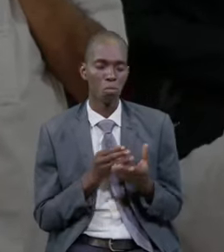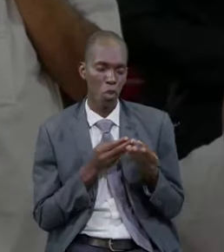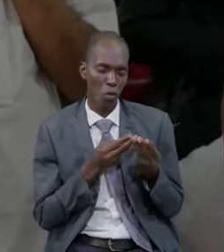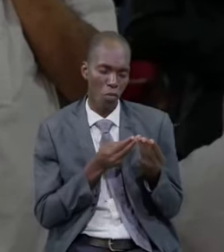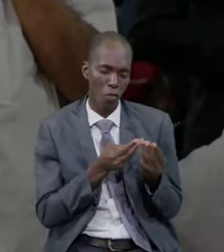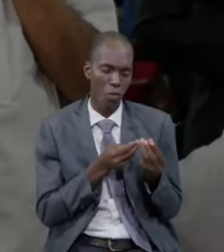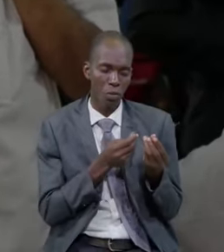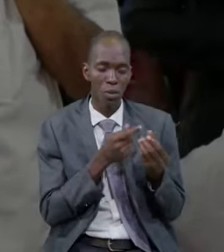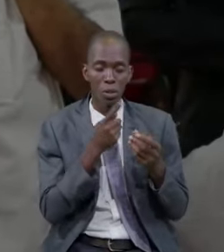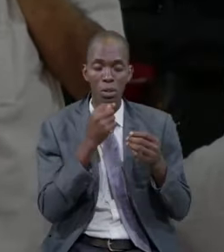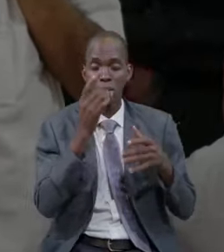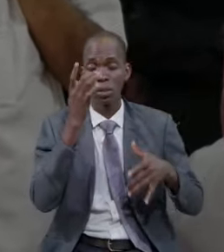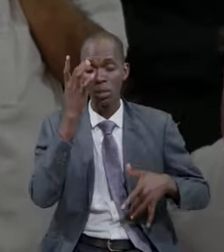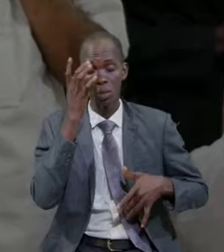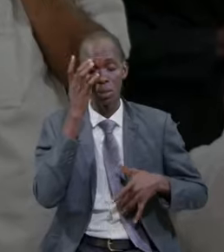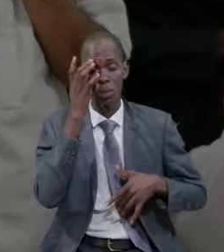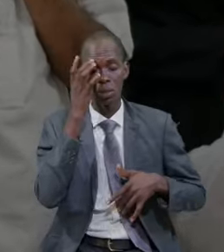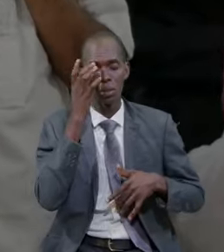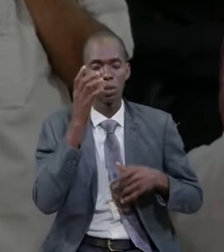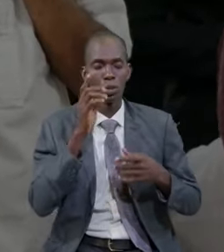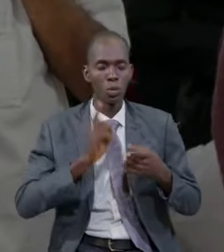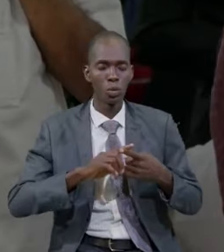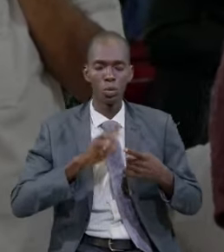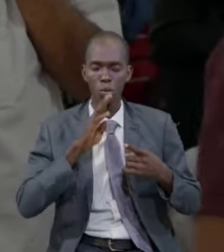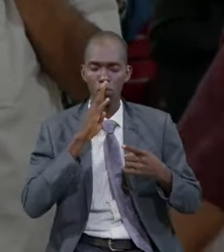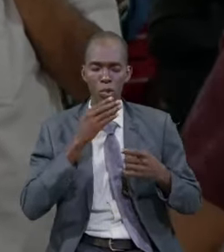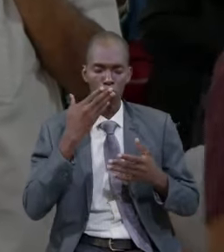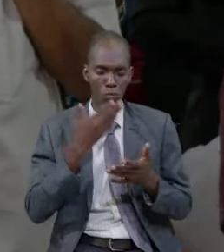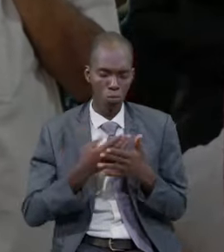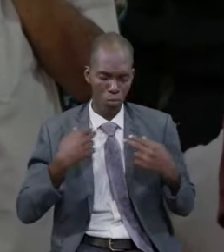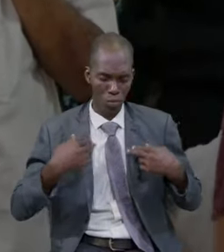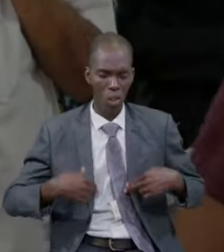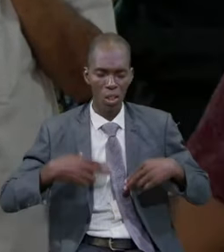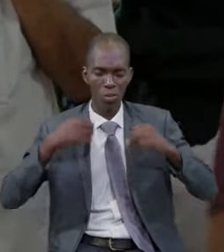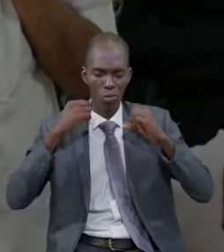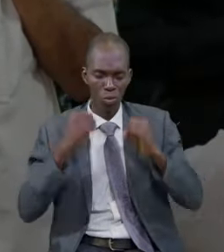Prends soin des malades et ramène-les à la bonne santé et à la force